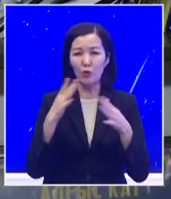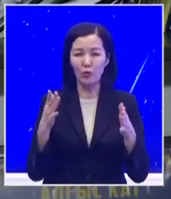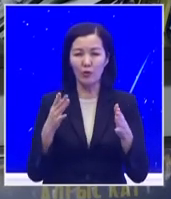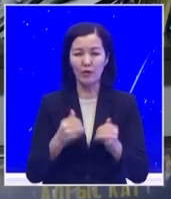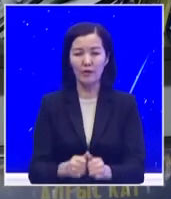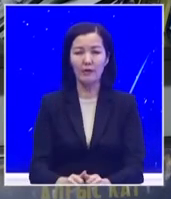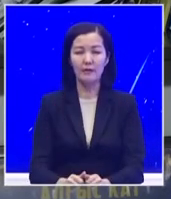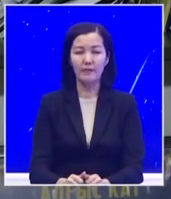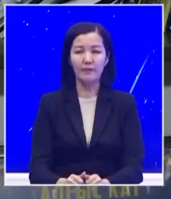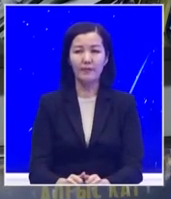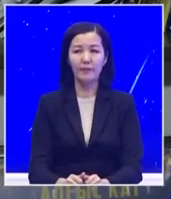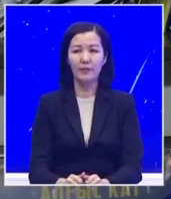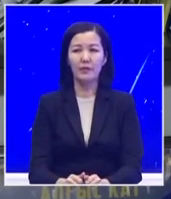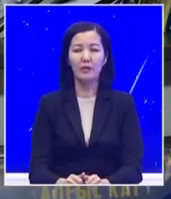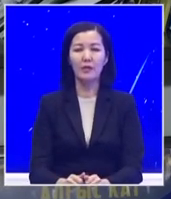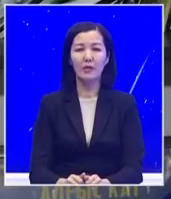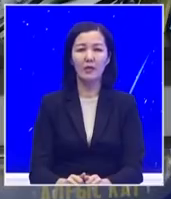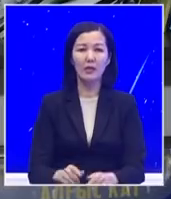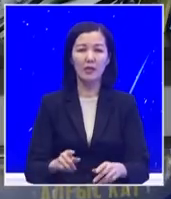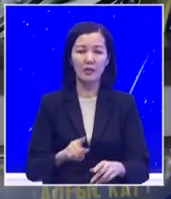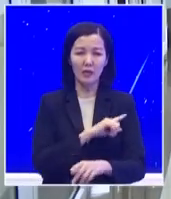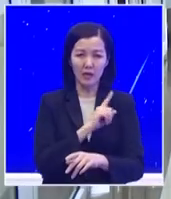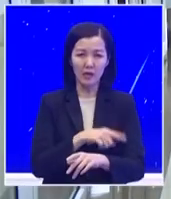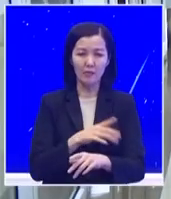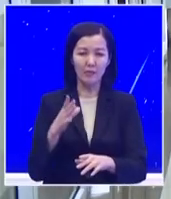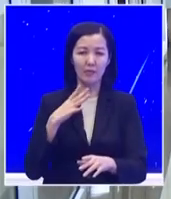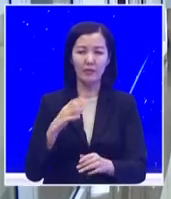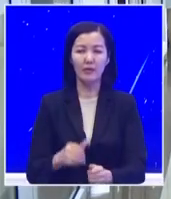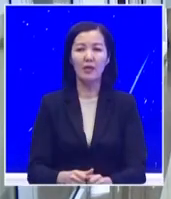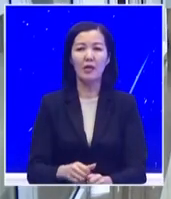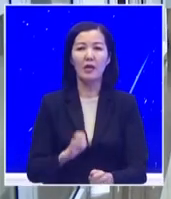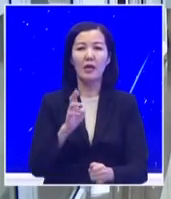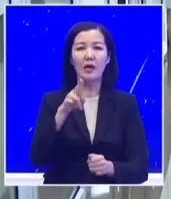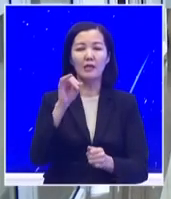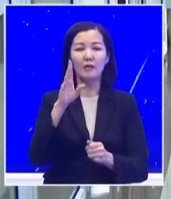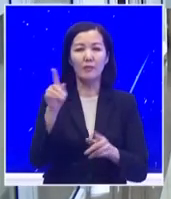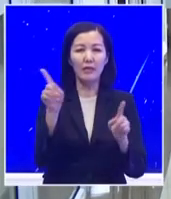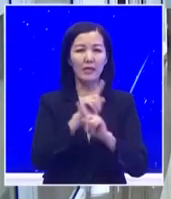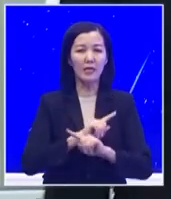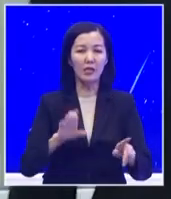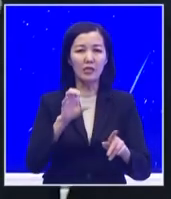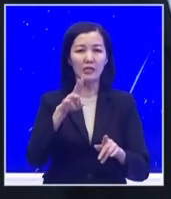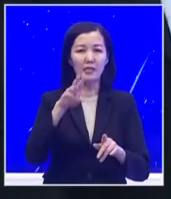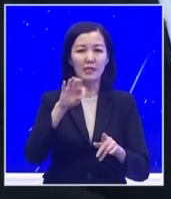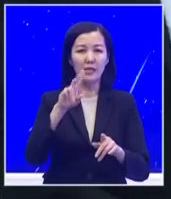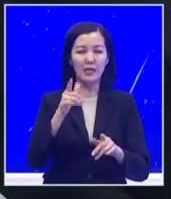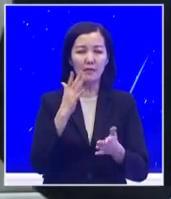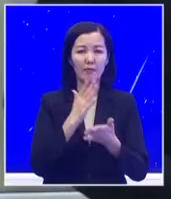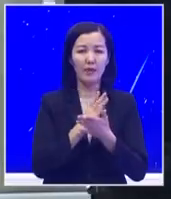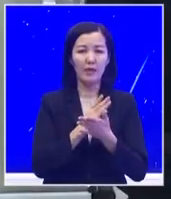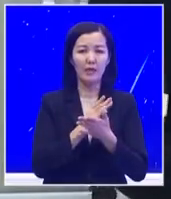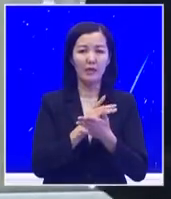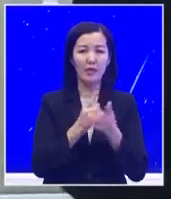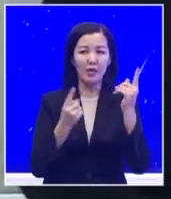өте көп. Соларға қарап оның қайраткерлігін байқауға болады. Ерубаев әдебиет әлемінде ерекше стилін қалыптастырды. Жазушы